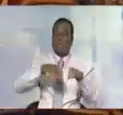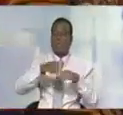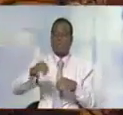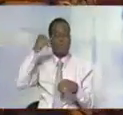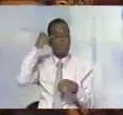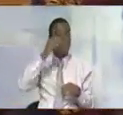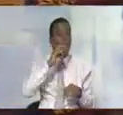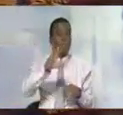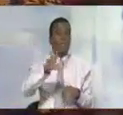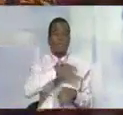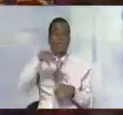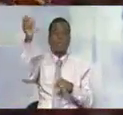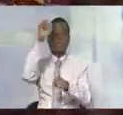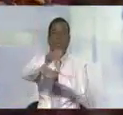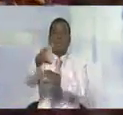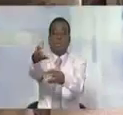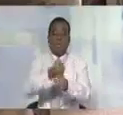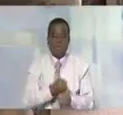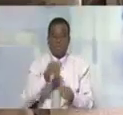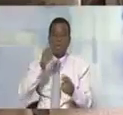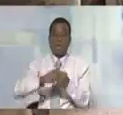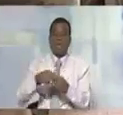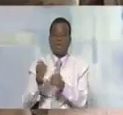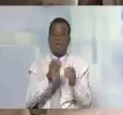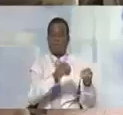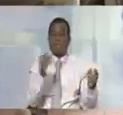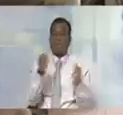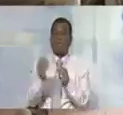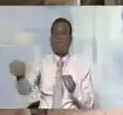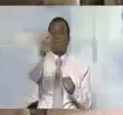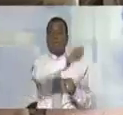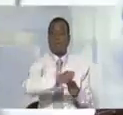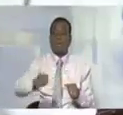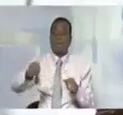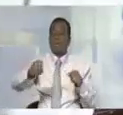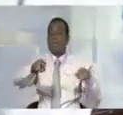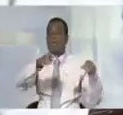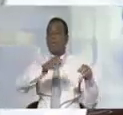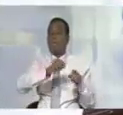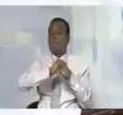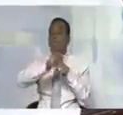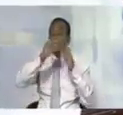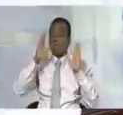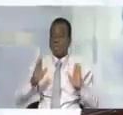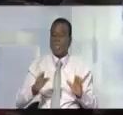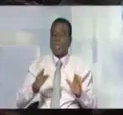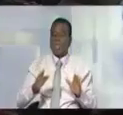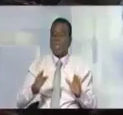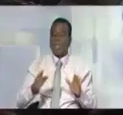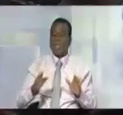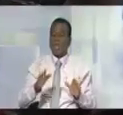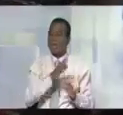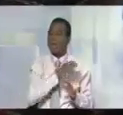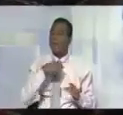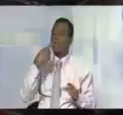idée claire de ce qu'ils gagneront à s'organiser. Face à eux, pour les éclairer, le chef d'antenne du projet d'appui à la production agricole et